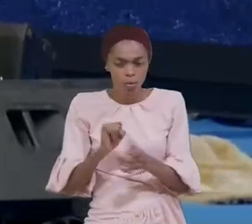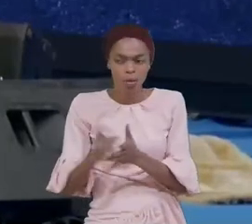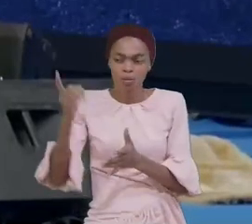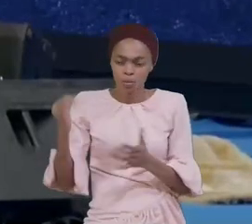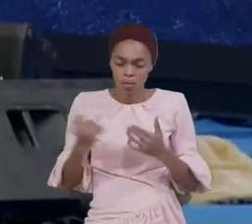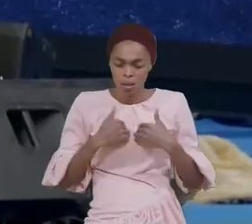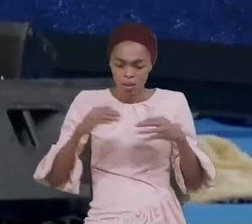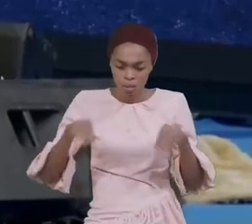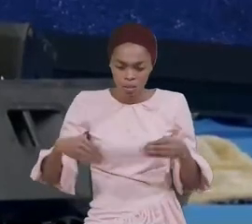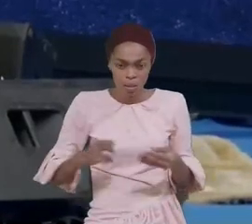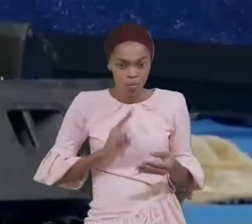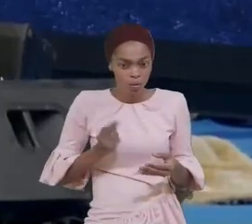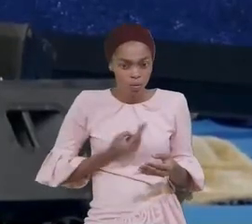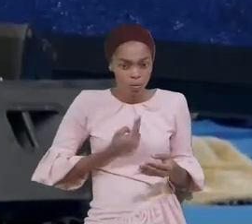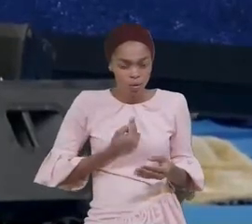exige